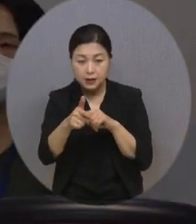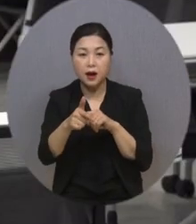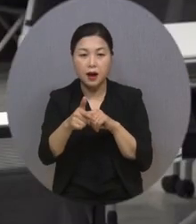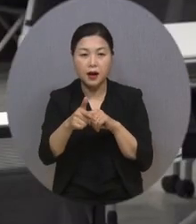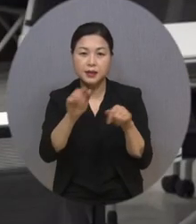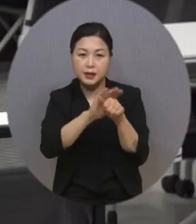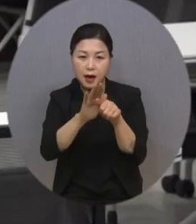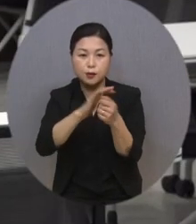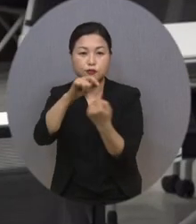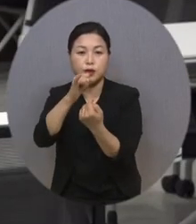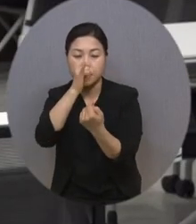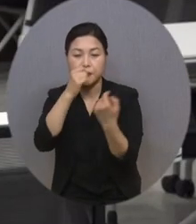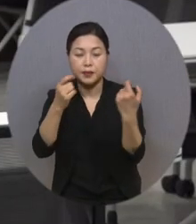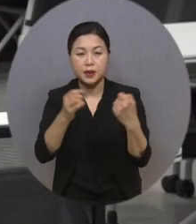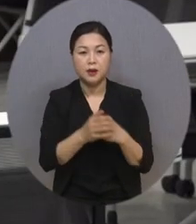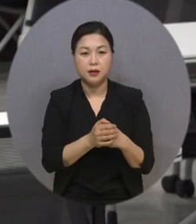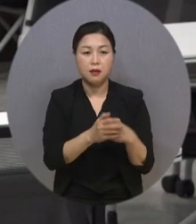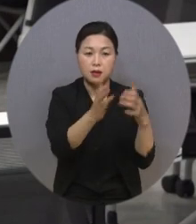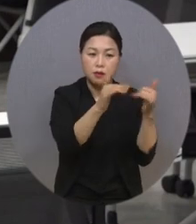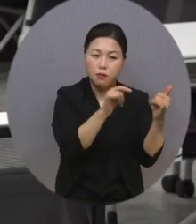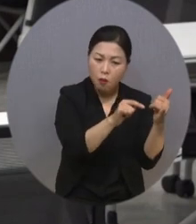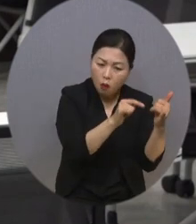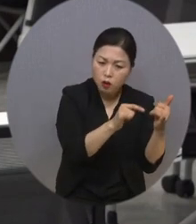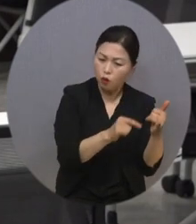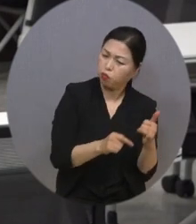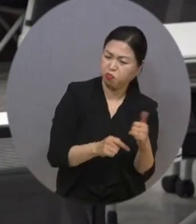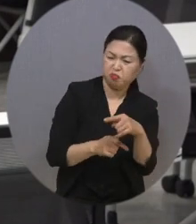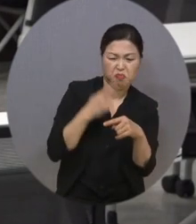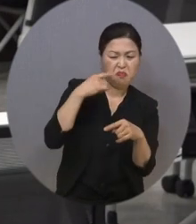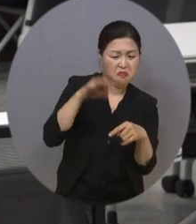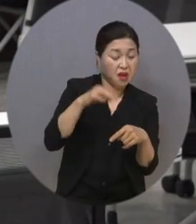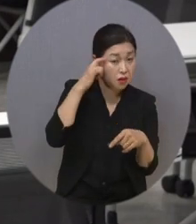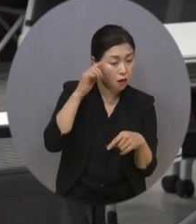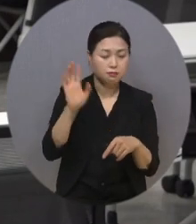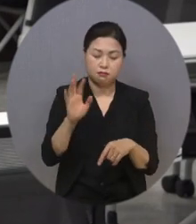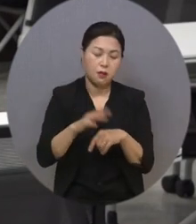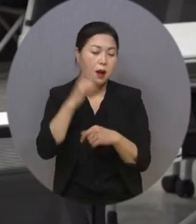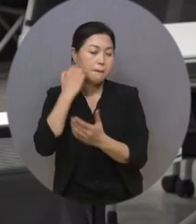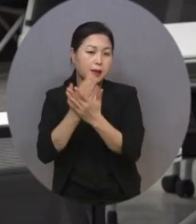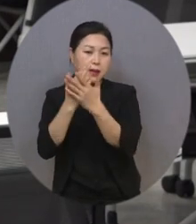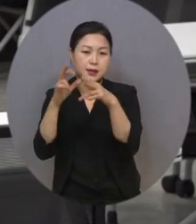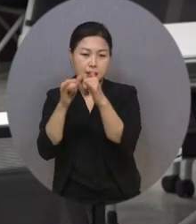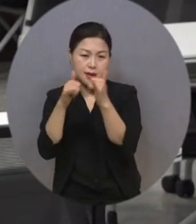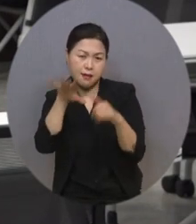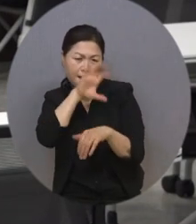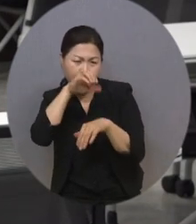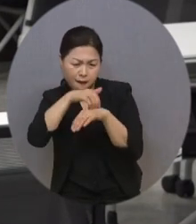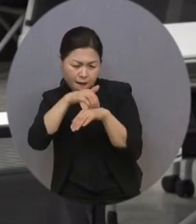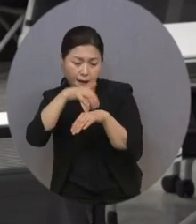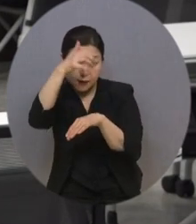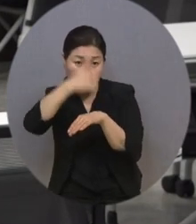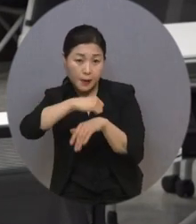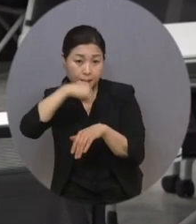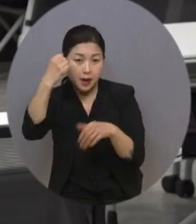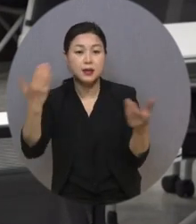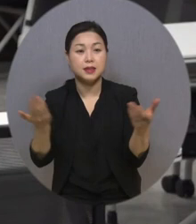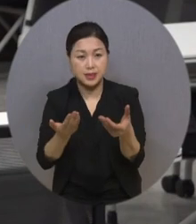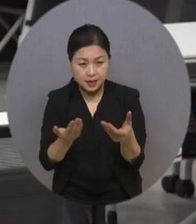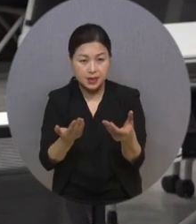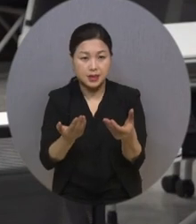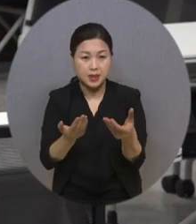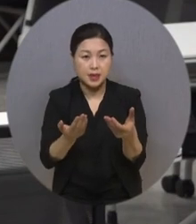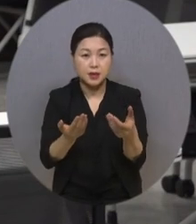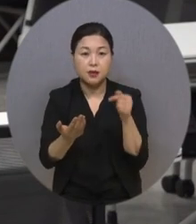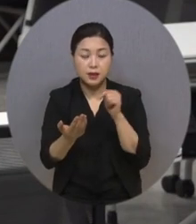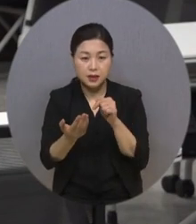있습니다. 누군가에겐 쉬운 일이지만 발달장애인에게는 수많은 연습을 통해 얻어지는 일, 직업,